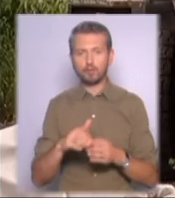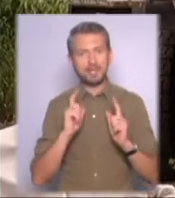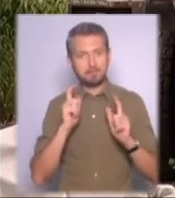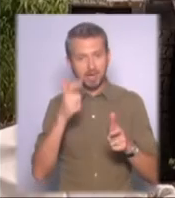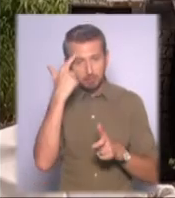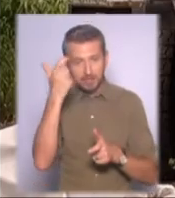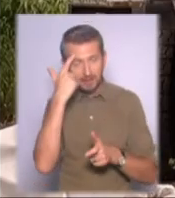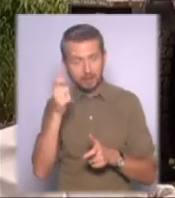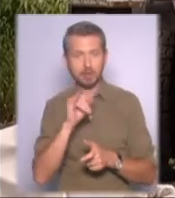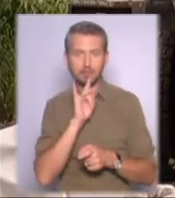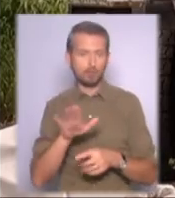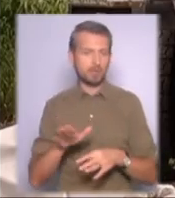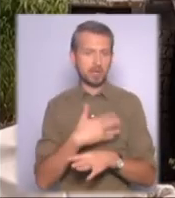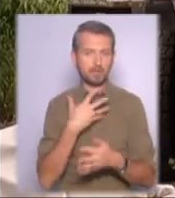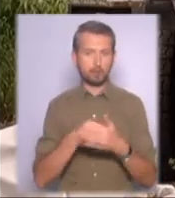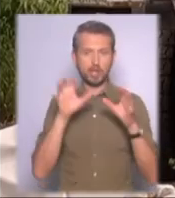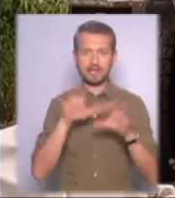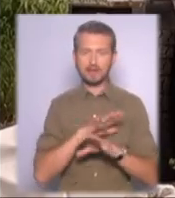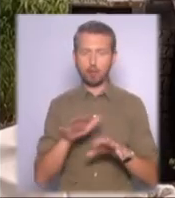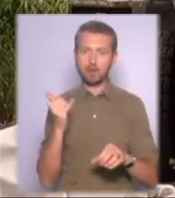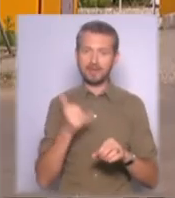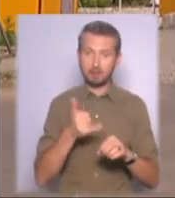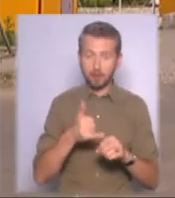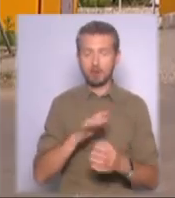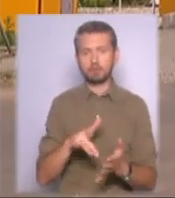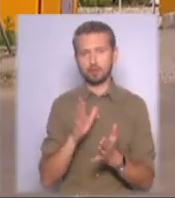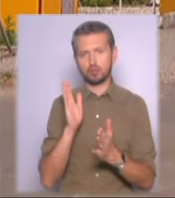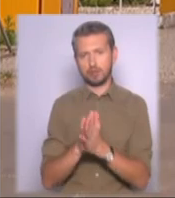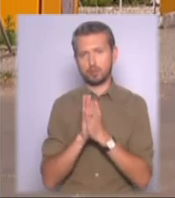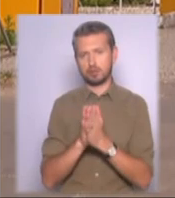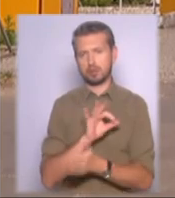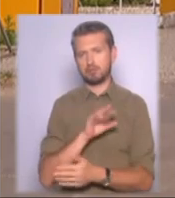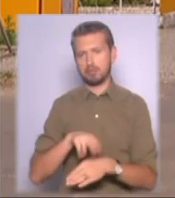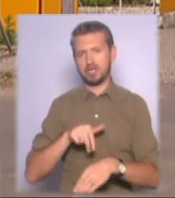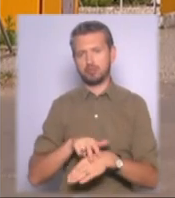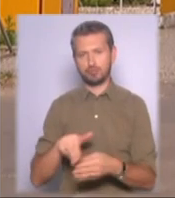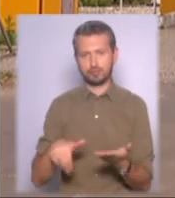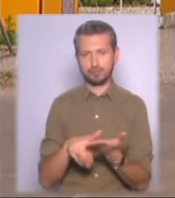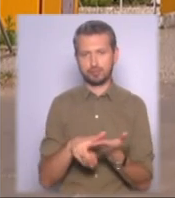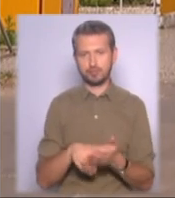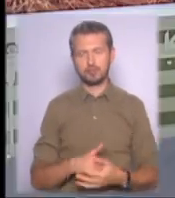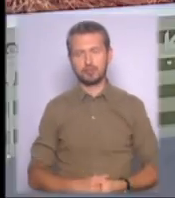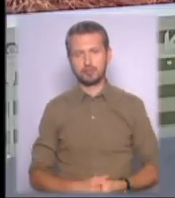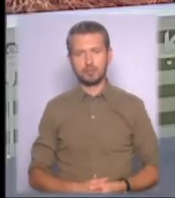прибиратимуть свої незаконні заправки, місто звертатиметься до правоохоронців. Олександра Роздорожна, Юрій Росахай, телеканал «Київ».